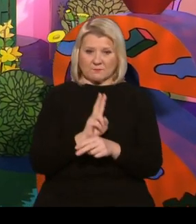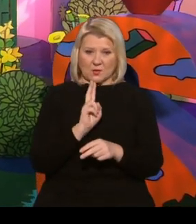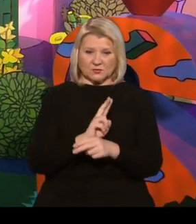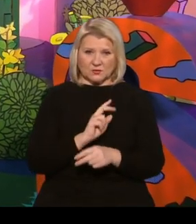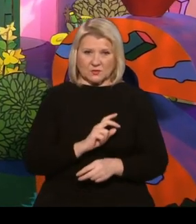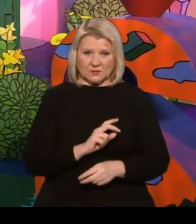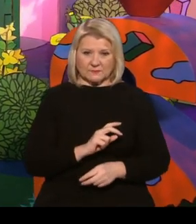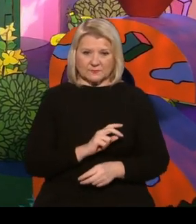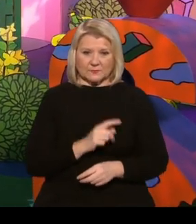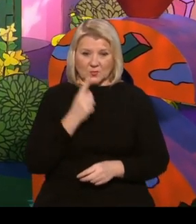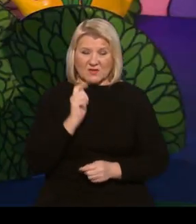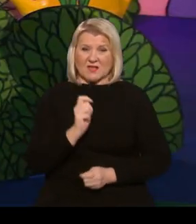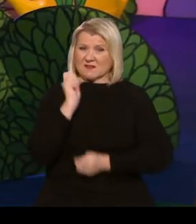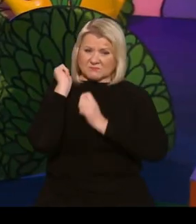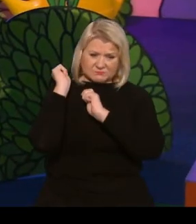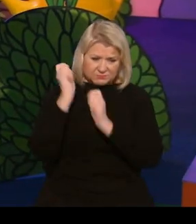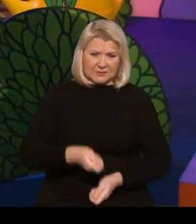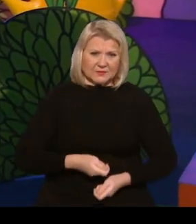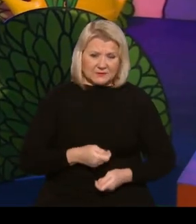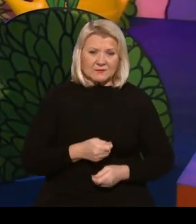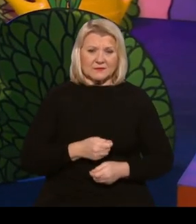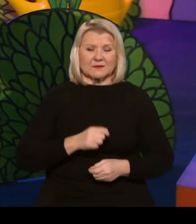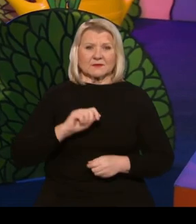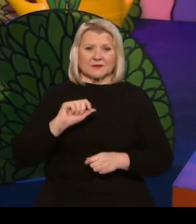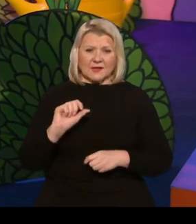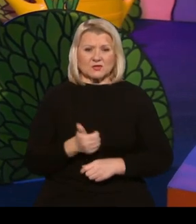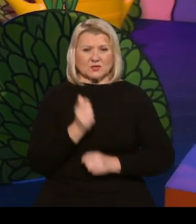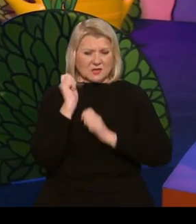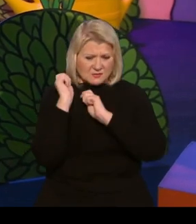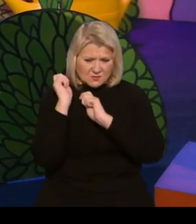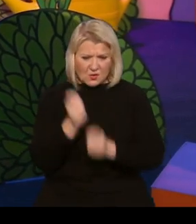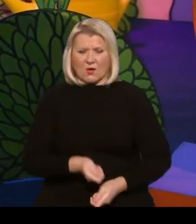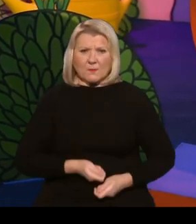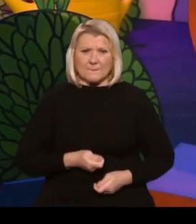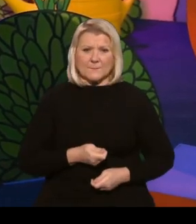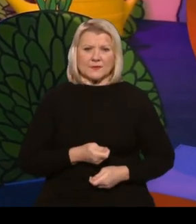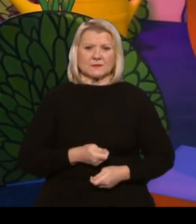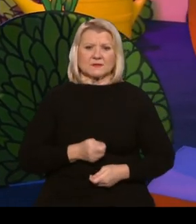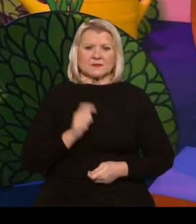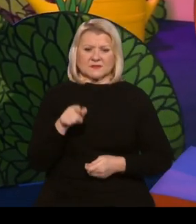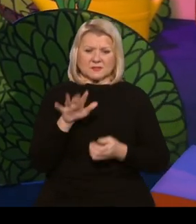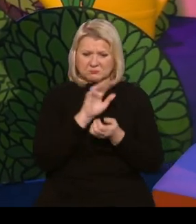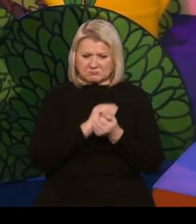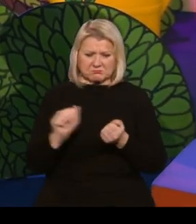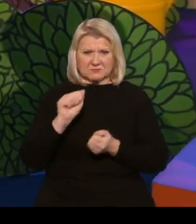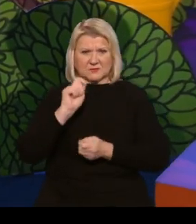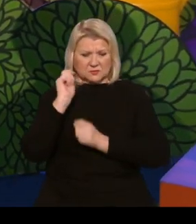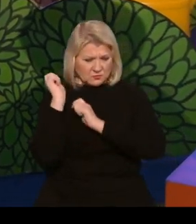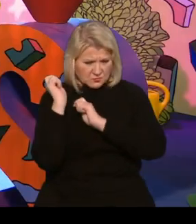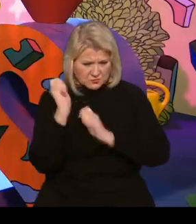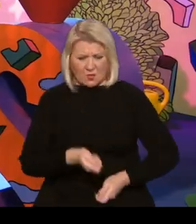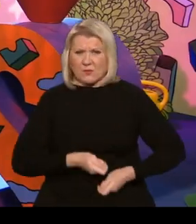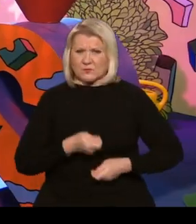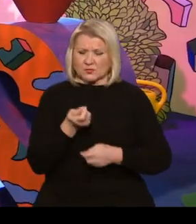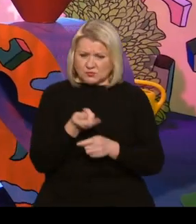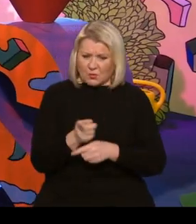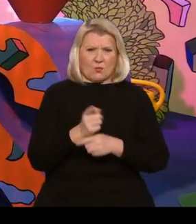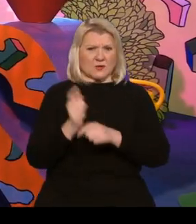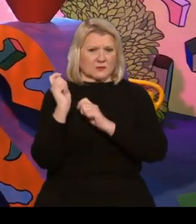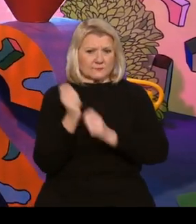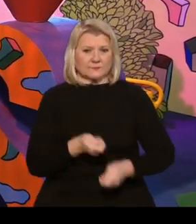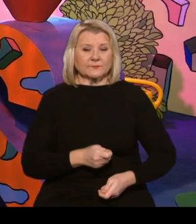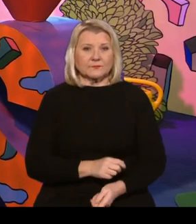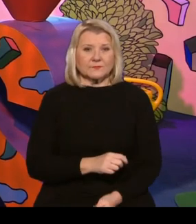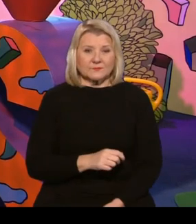máš! A kopě, a kopě, a trhy, a šťoury, a šťoury. Co